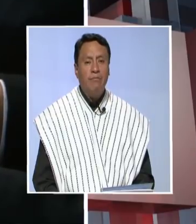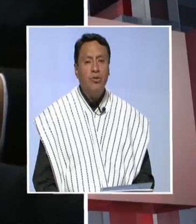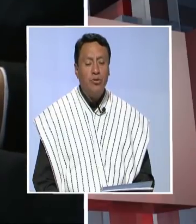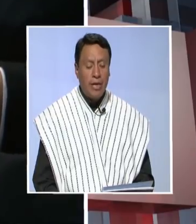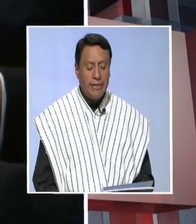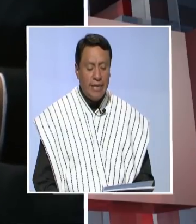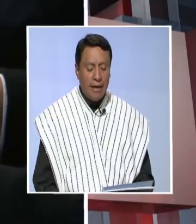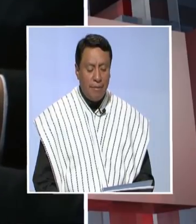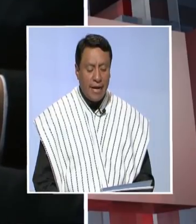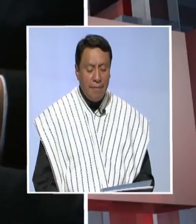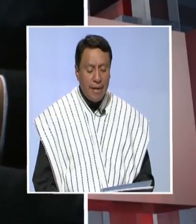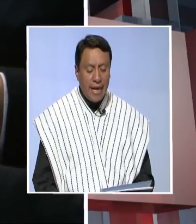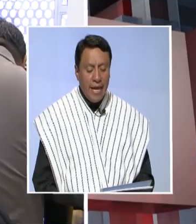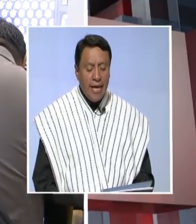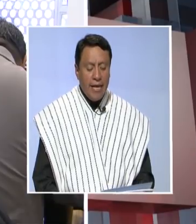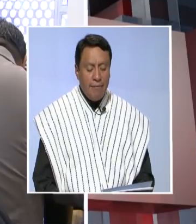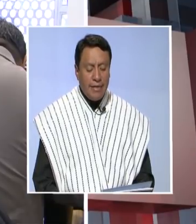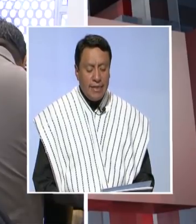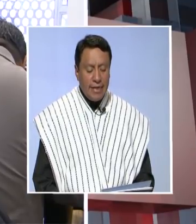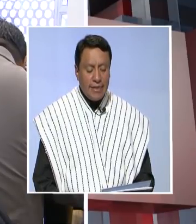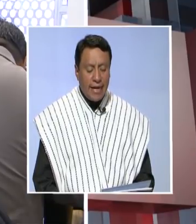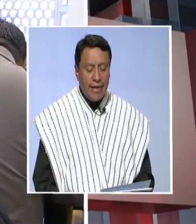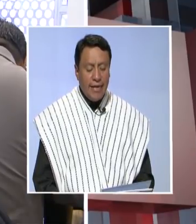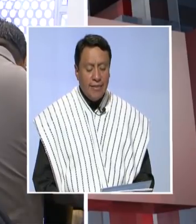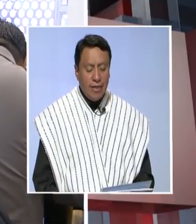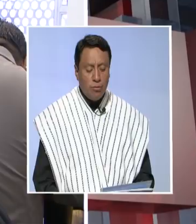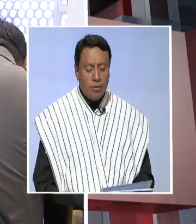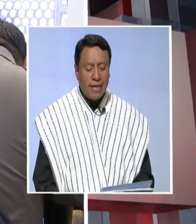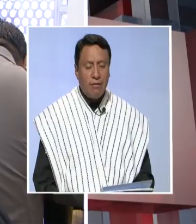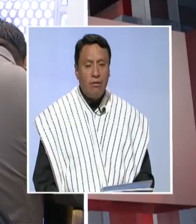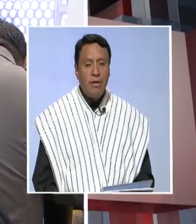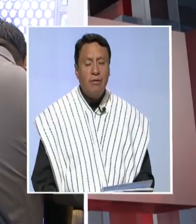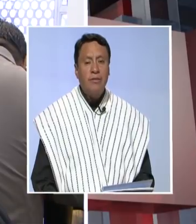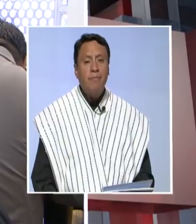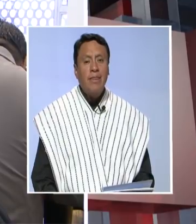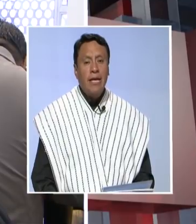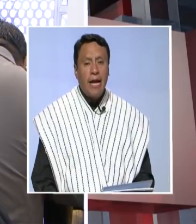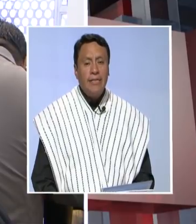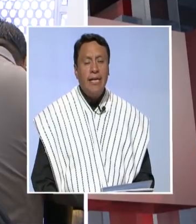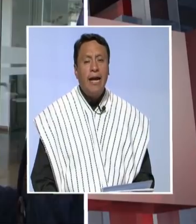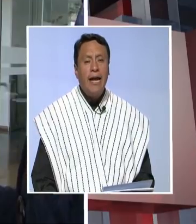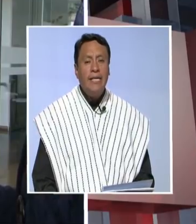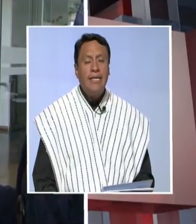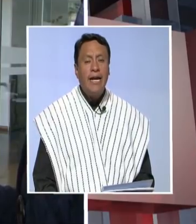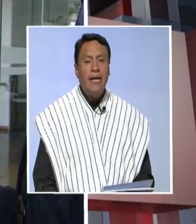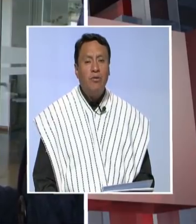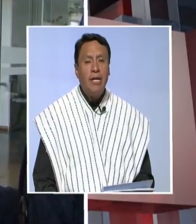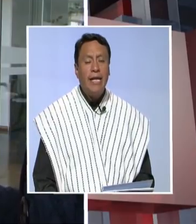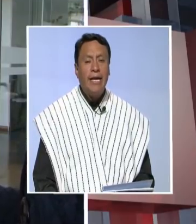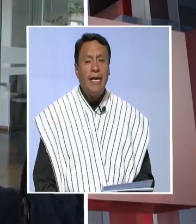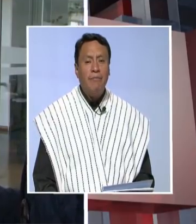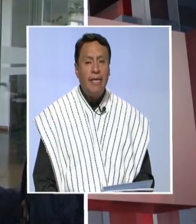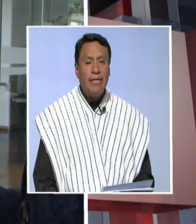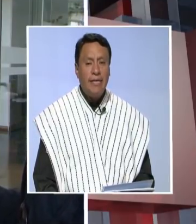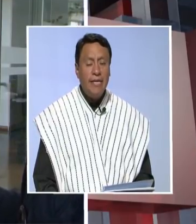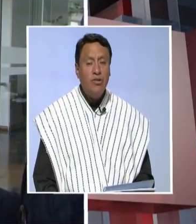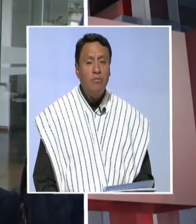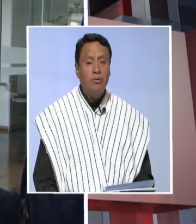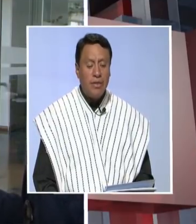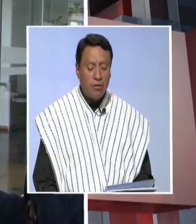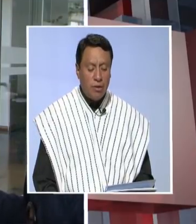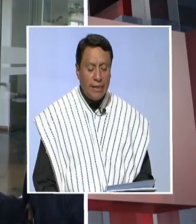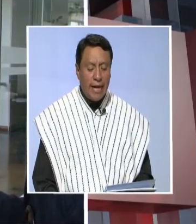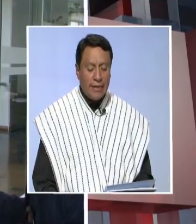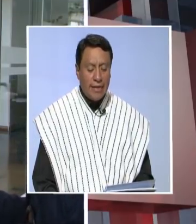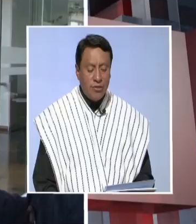kamachita mushu yachinga pa kaipika ima shinaya kai institutos tecnológicos Kasnaka y Yankaikuna, Takikin Manta